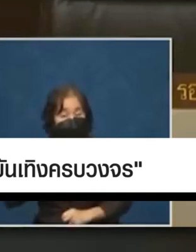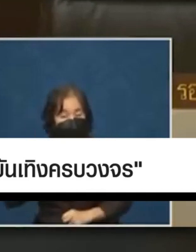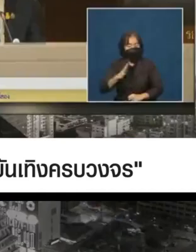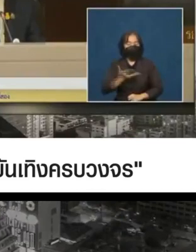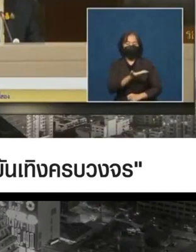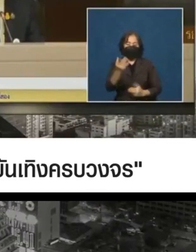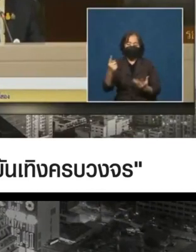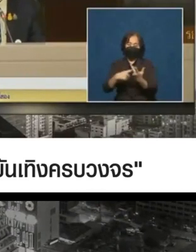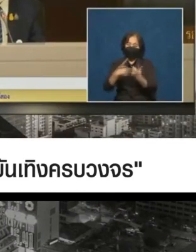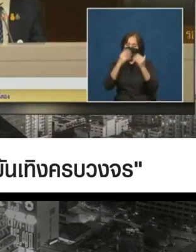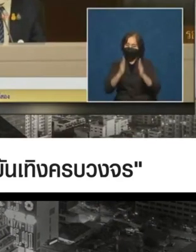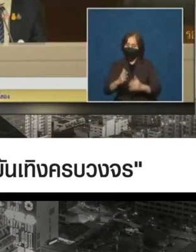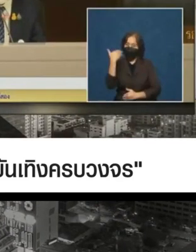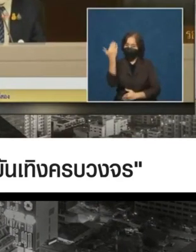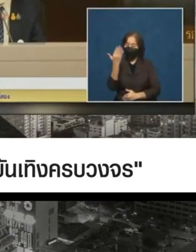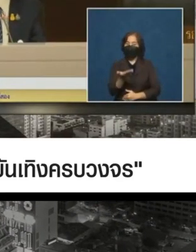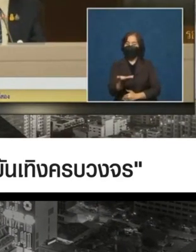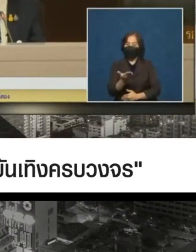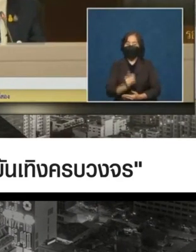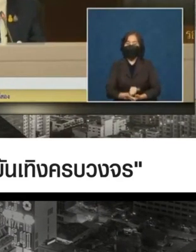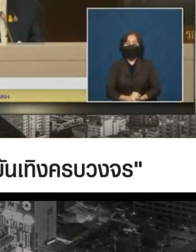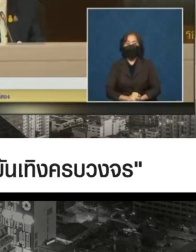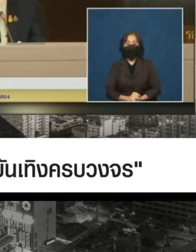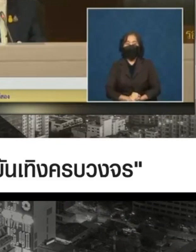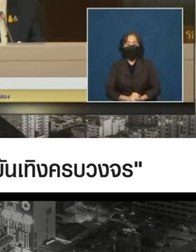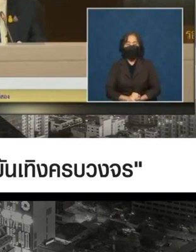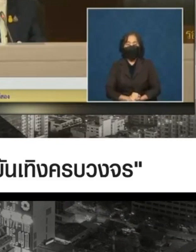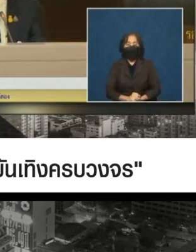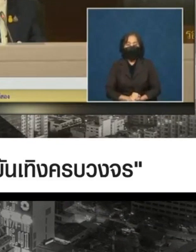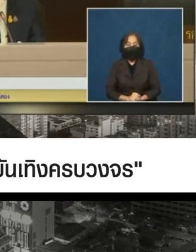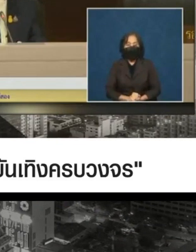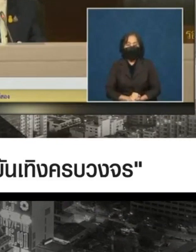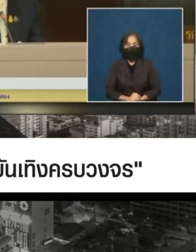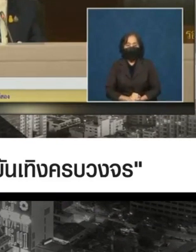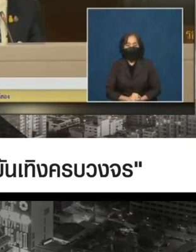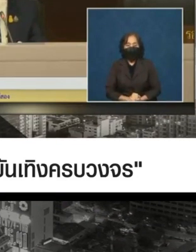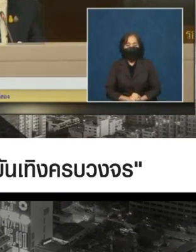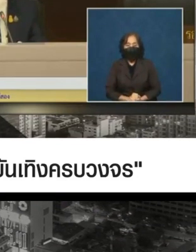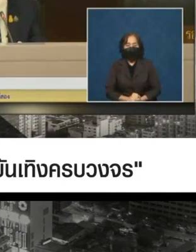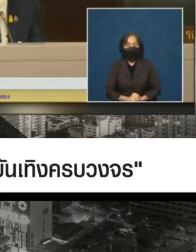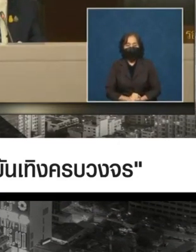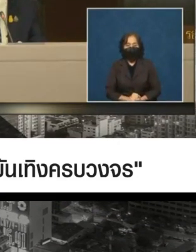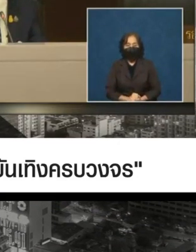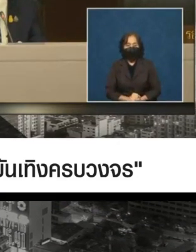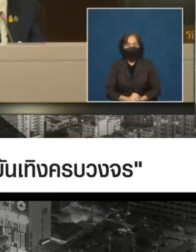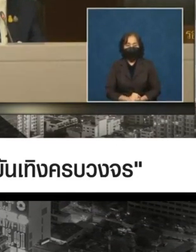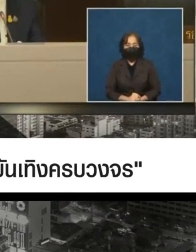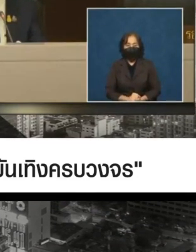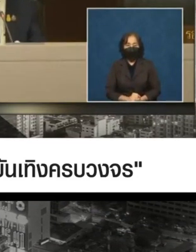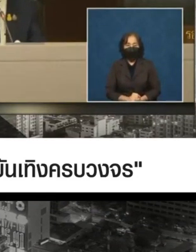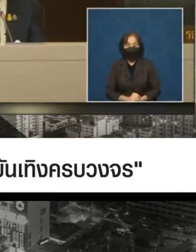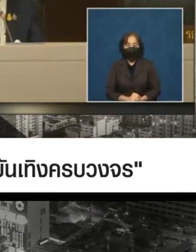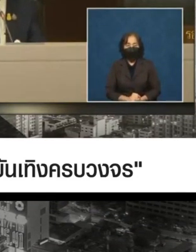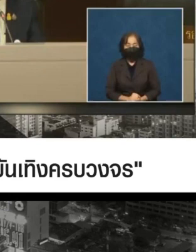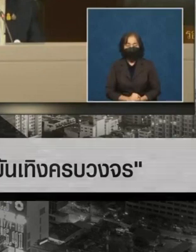ายก็จะได้เห็นแล้วว่าแนวคิดจุดยืนของคนที่พูดเนี่ยหนุนหรือไม่หนุนพูดกันตรงๆ